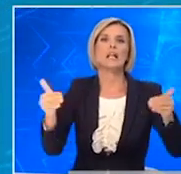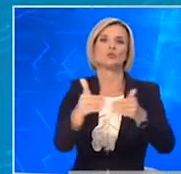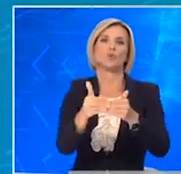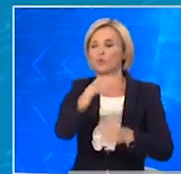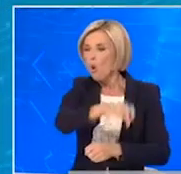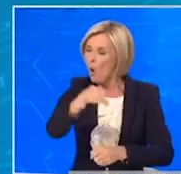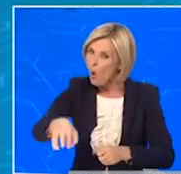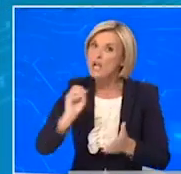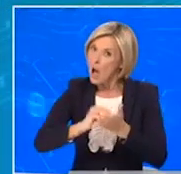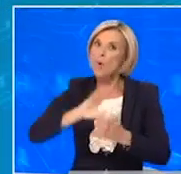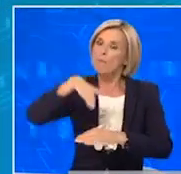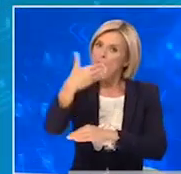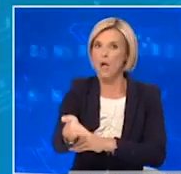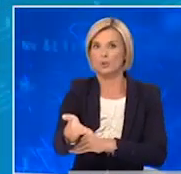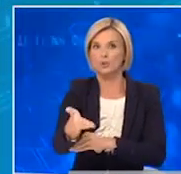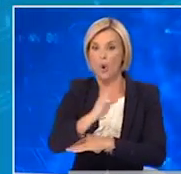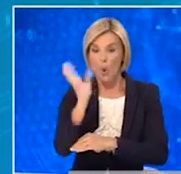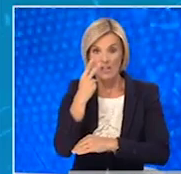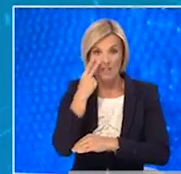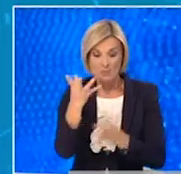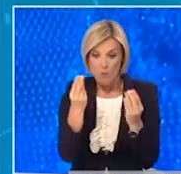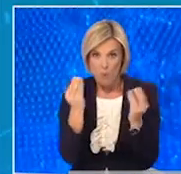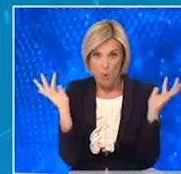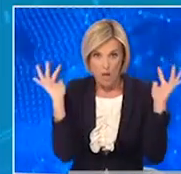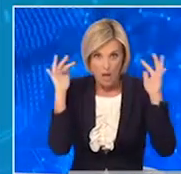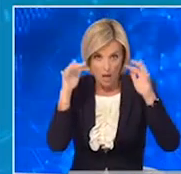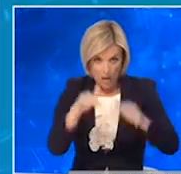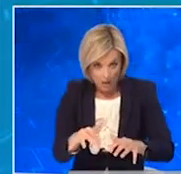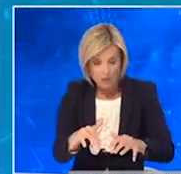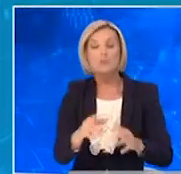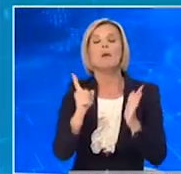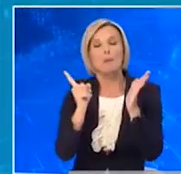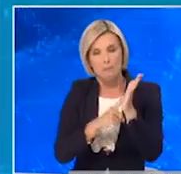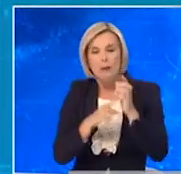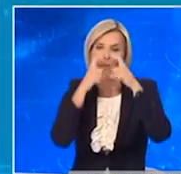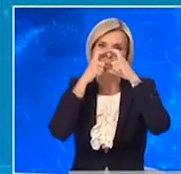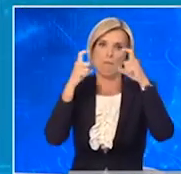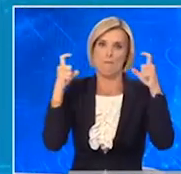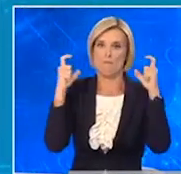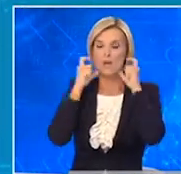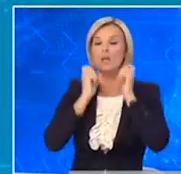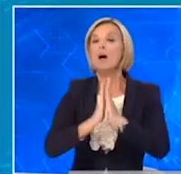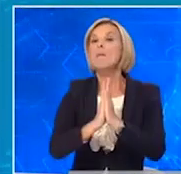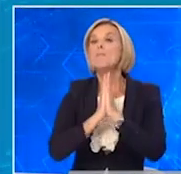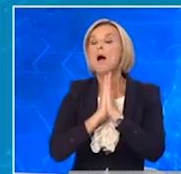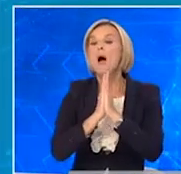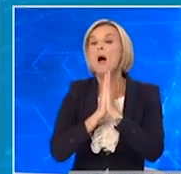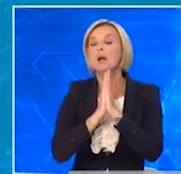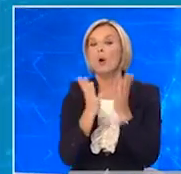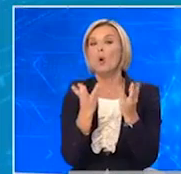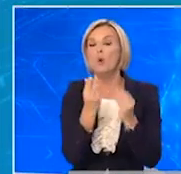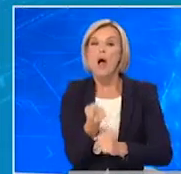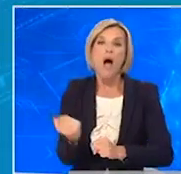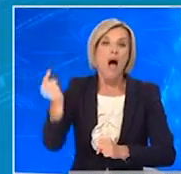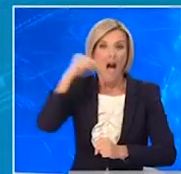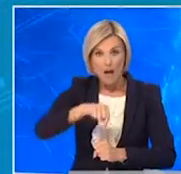στους ανοιχτούς χώρους όπου υπάρχει συνωστισμός και δεν μπορούν να κρατηθούν αποστάσεις. Παρακαλούμε από αύριο όλους τους συμπολίτες μας να